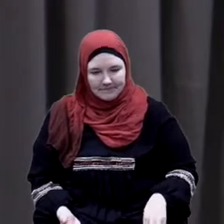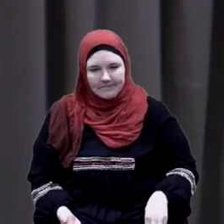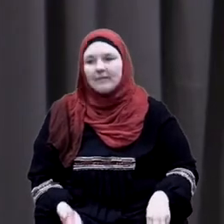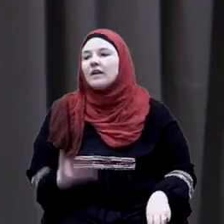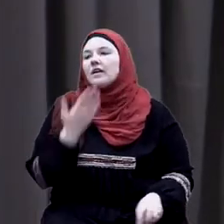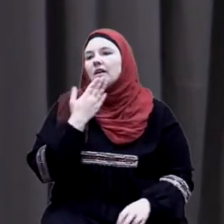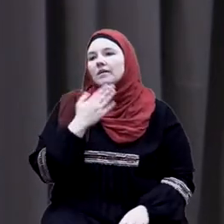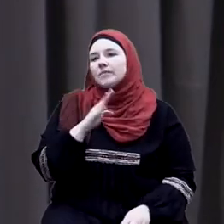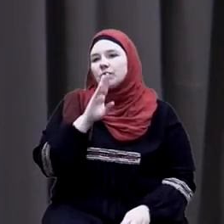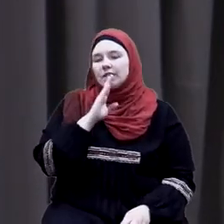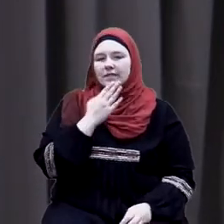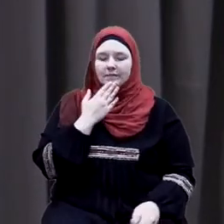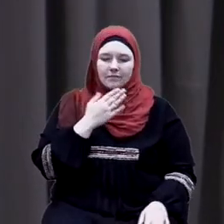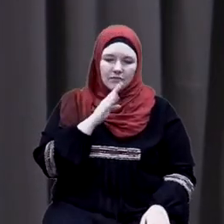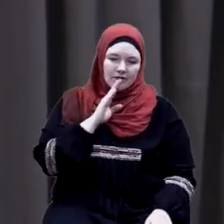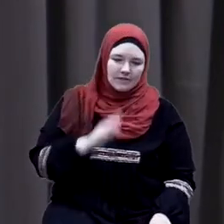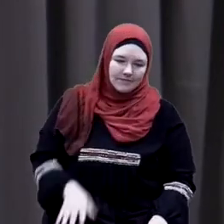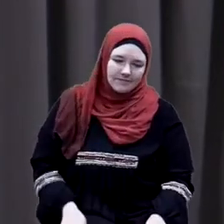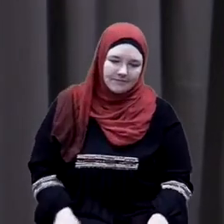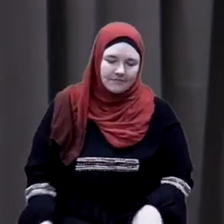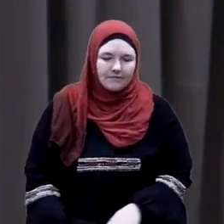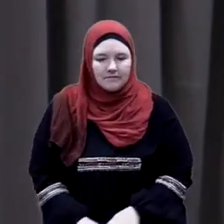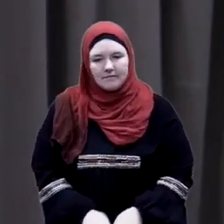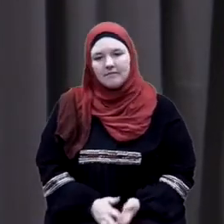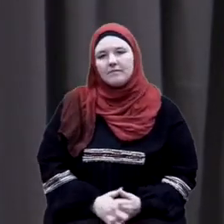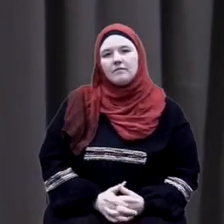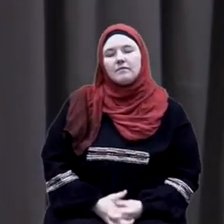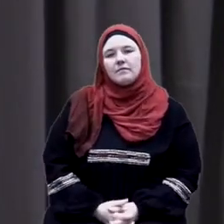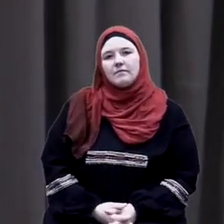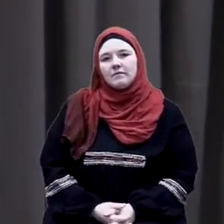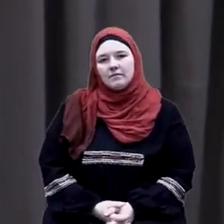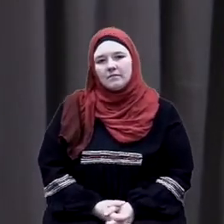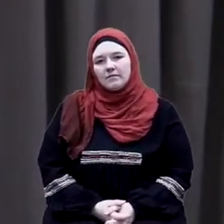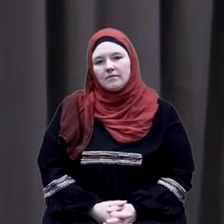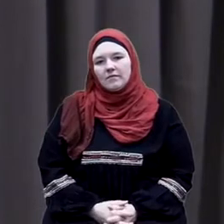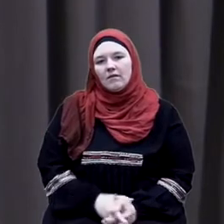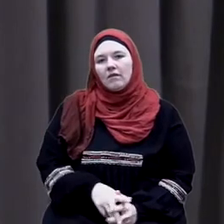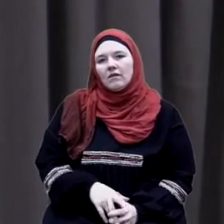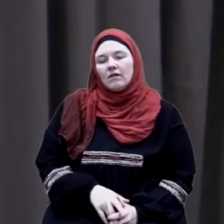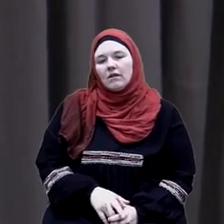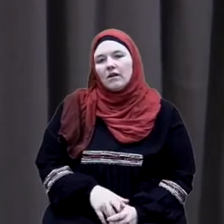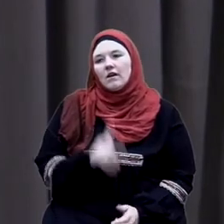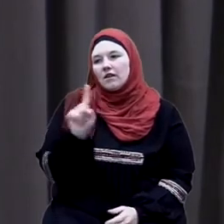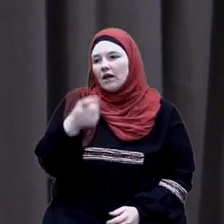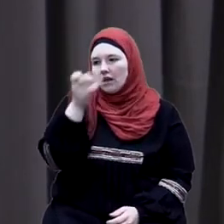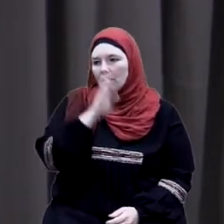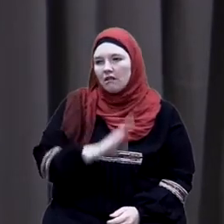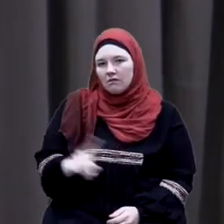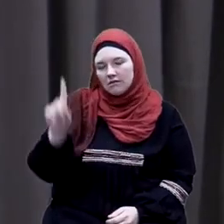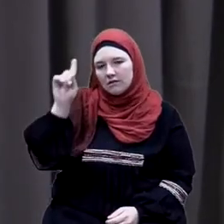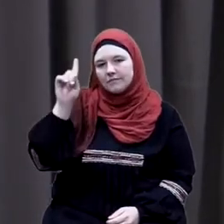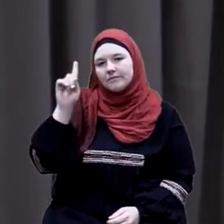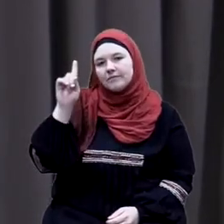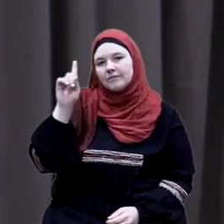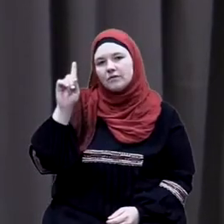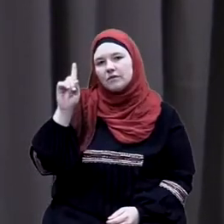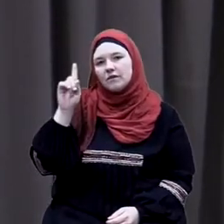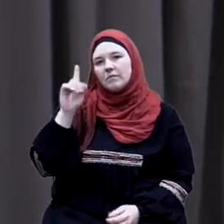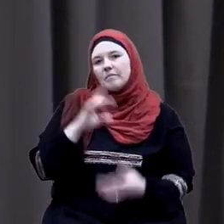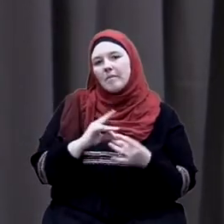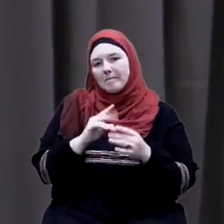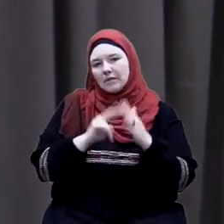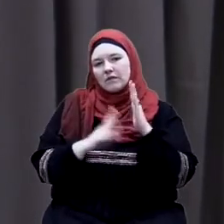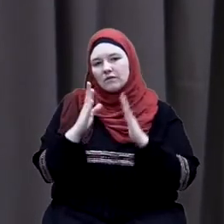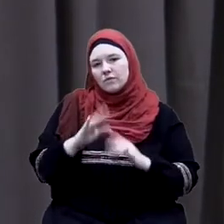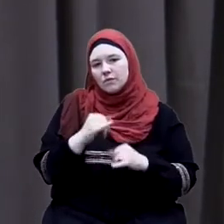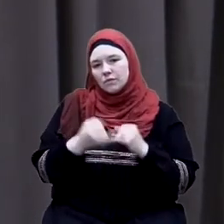الحمد لله وكفى والصلاة والسلام على عباده الذين اصطفى وأشهد أن لا إله إلا الله وأشهد